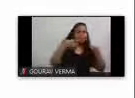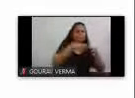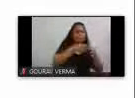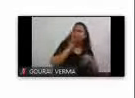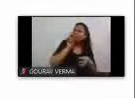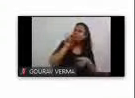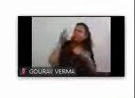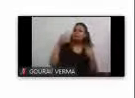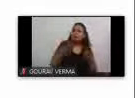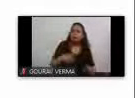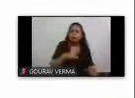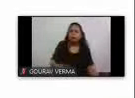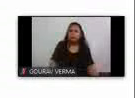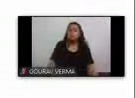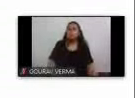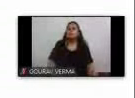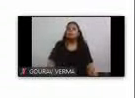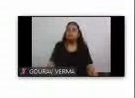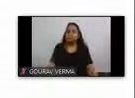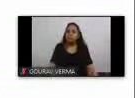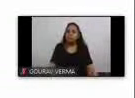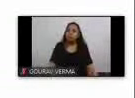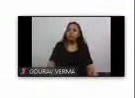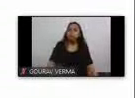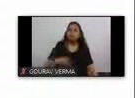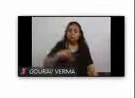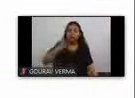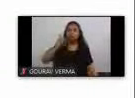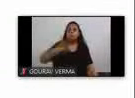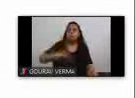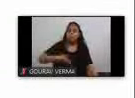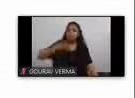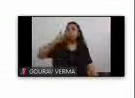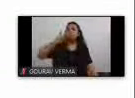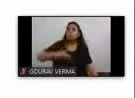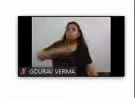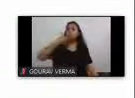मतलब ब्रीथिंग थोड़ा ज्यादा हो सकता है, हेवी ब्रीथिंग होगा,